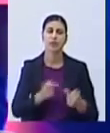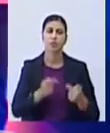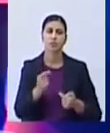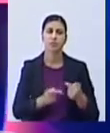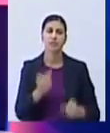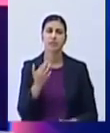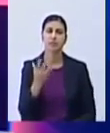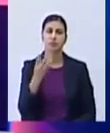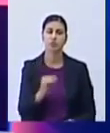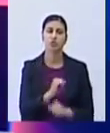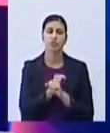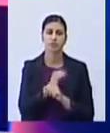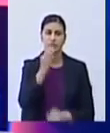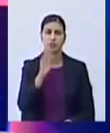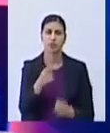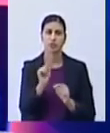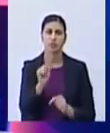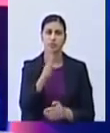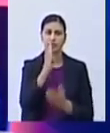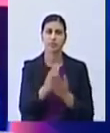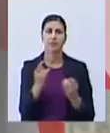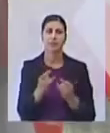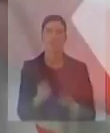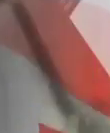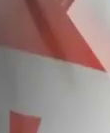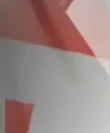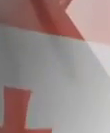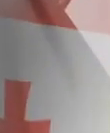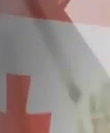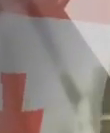დაუპირისპირდნენ. რამდენიმე წუთი შევისვენებთ და ისევ დავუბრუნდებით პირდაპირ ეთერში.